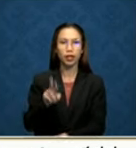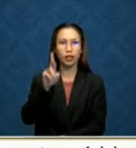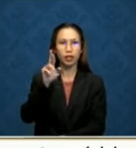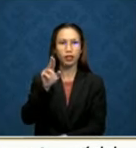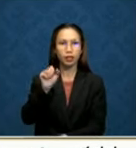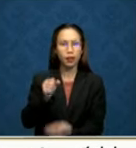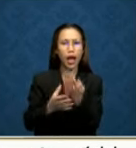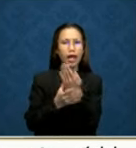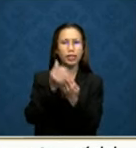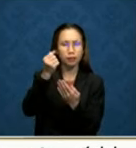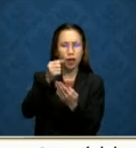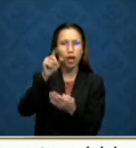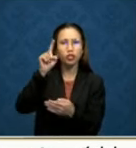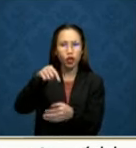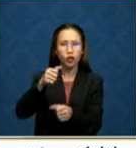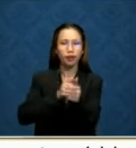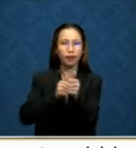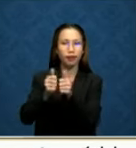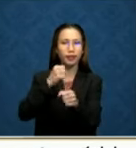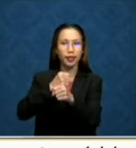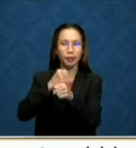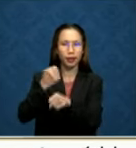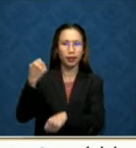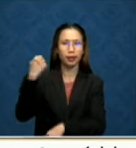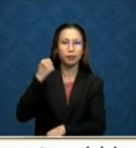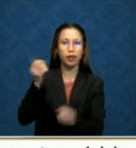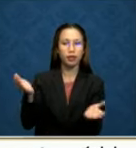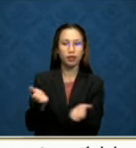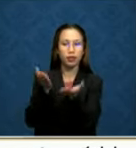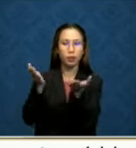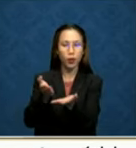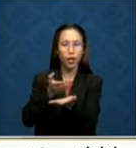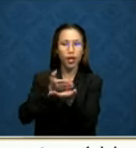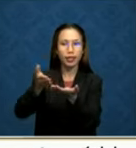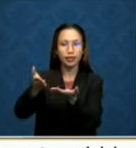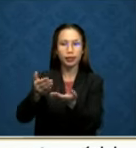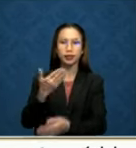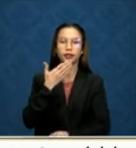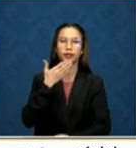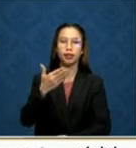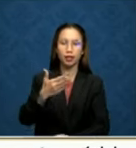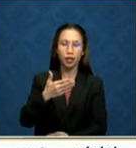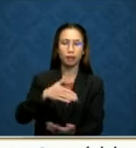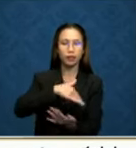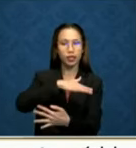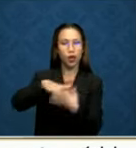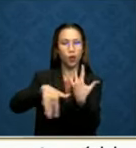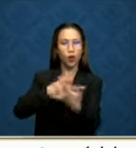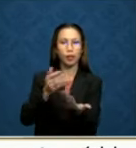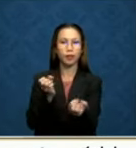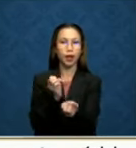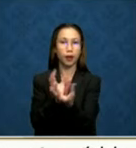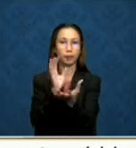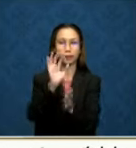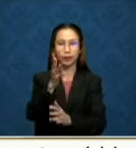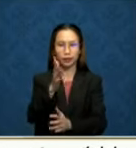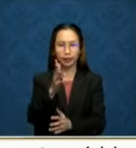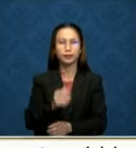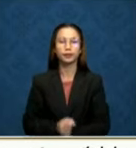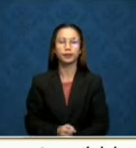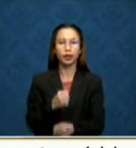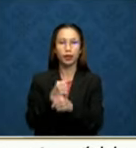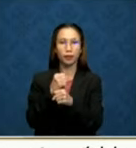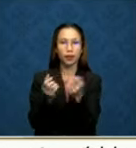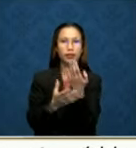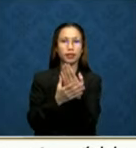อย่างเข้มแ็งในส่วนนี้แล้วก็สัสนุนให้มีการบริโภคที่ยังยืนเป็มดกับส่งแวดล้มต่างซึ่เป็นงานที่